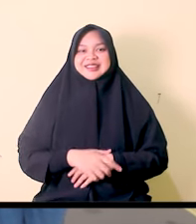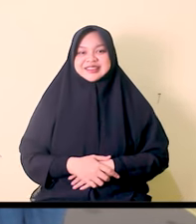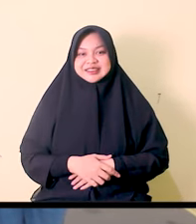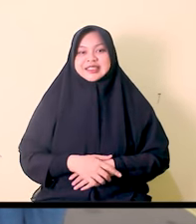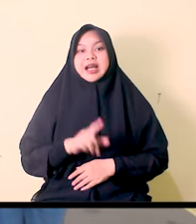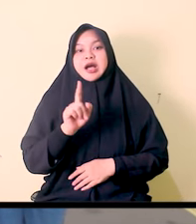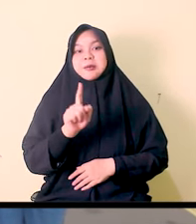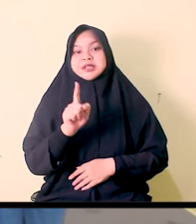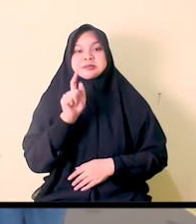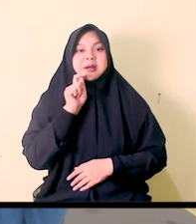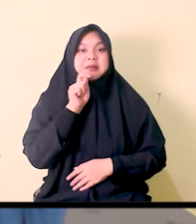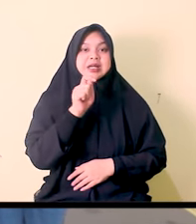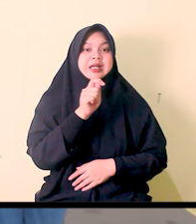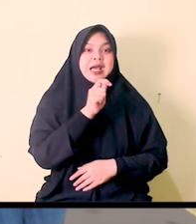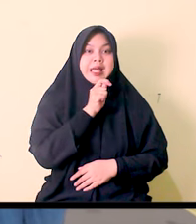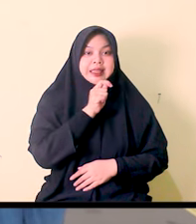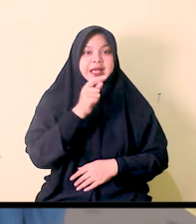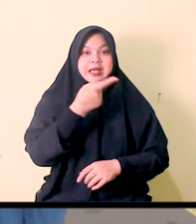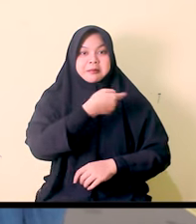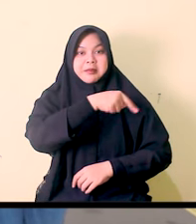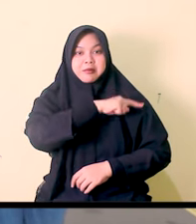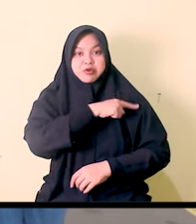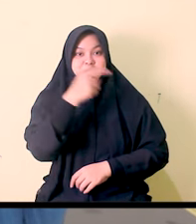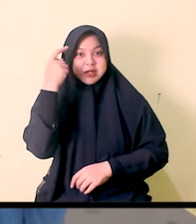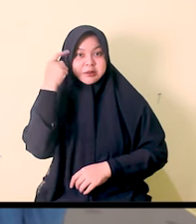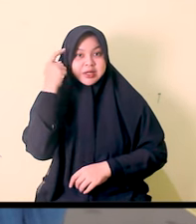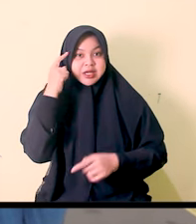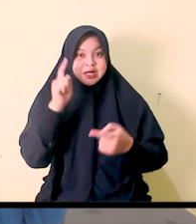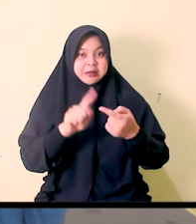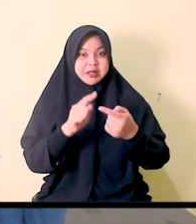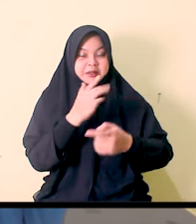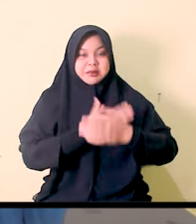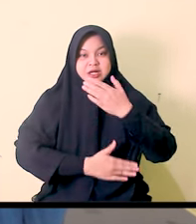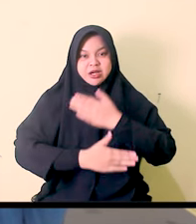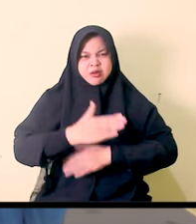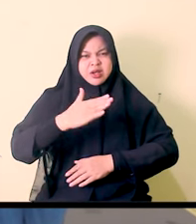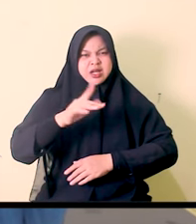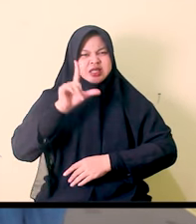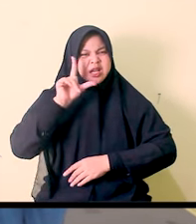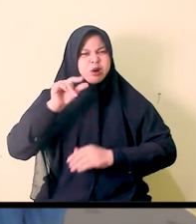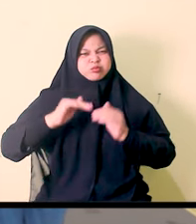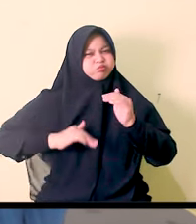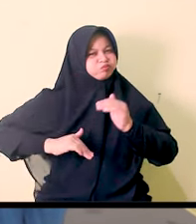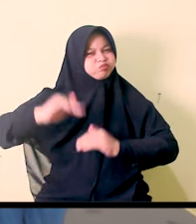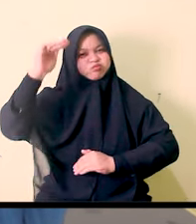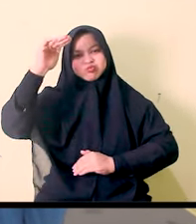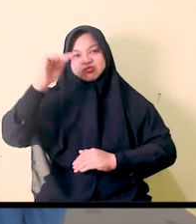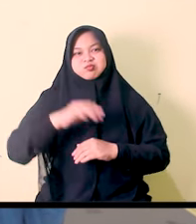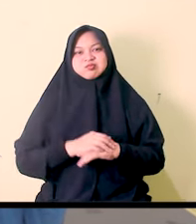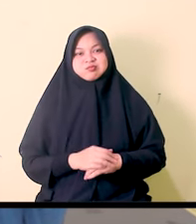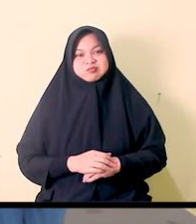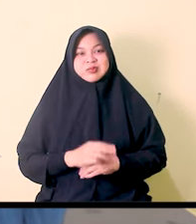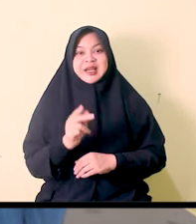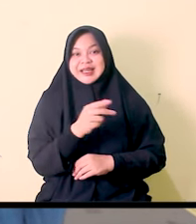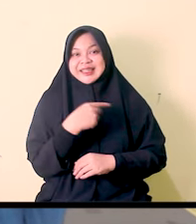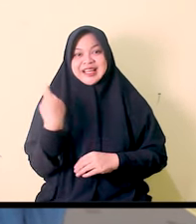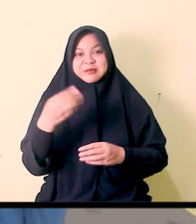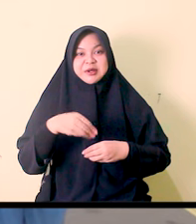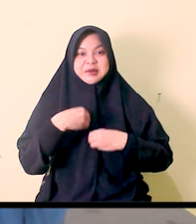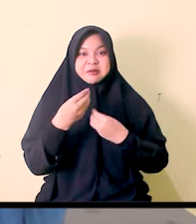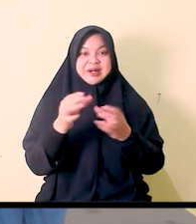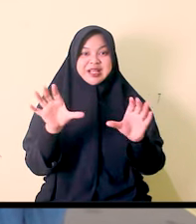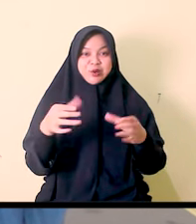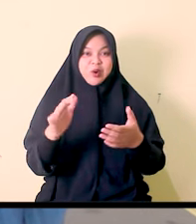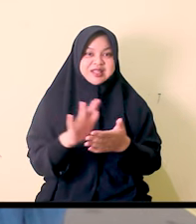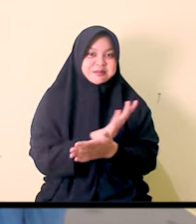kasihan iya iya karena ternyata kemampuan berpikir teman-teman di fabel Des itu jauh melebihi kami makanya makanya